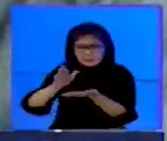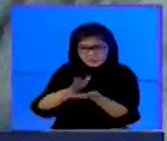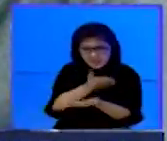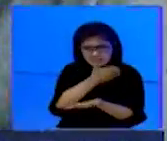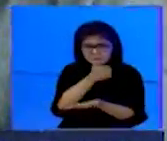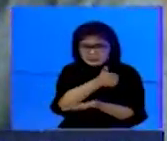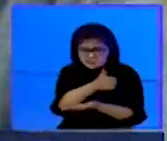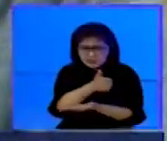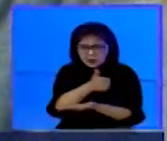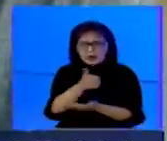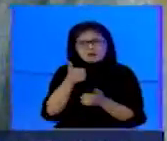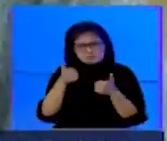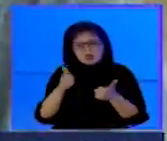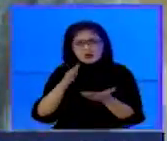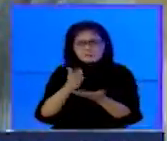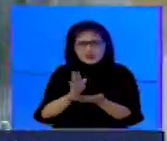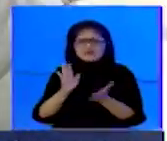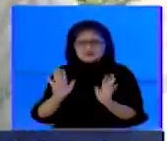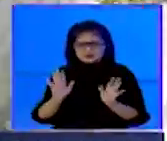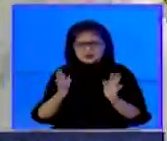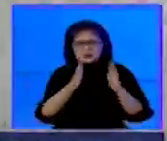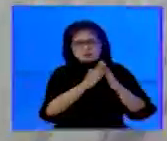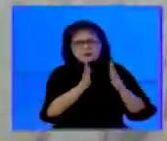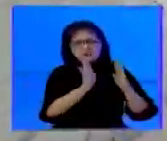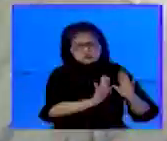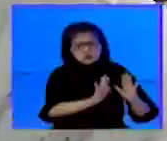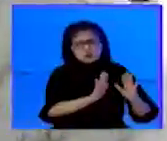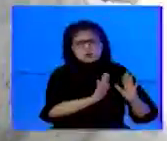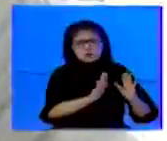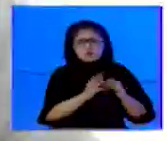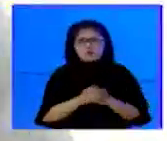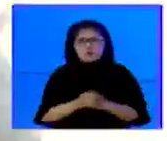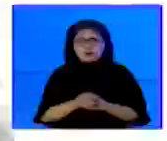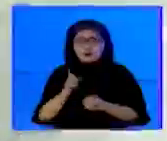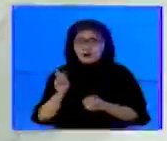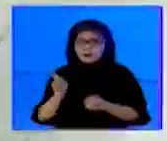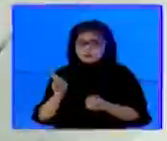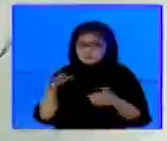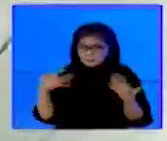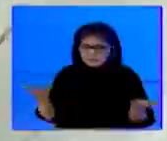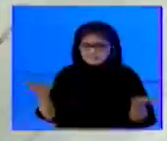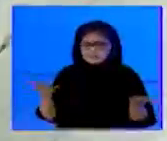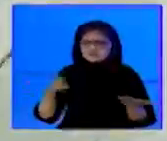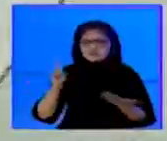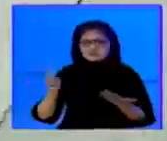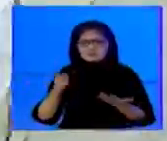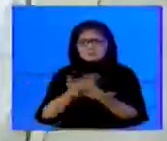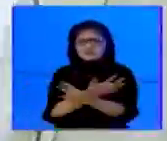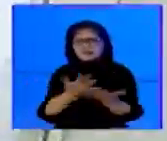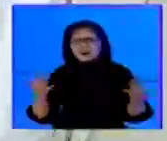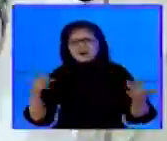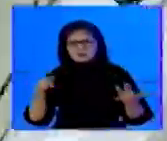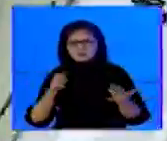lebih baik mereka tetap bisa bekerja dari rumah. Penyebabnya adalah tidak konsistennya dia akan